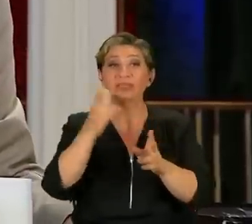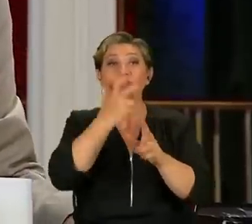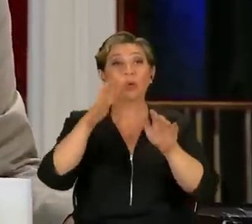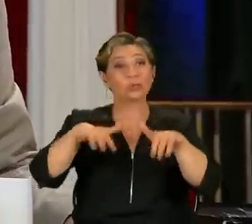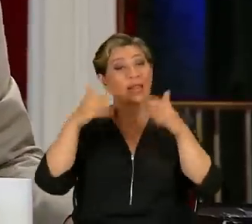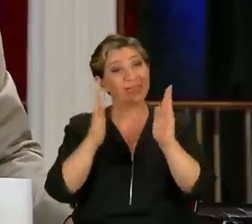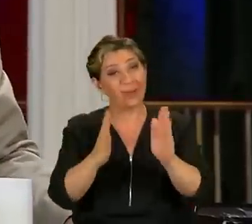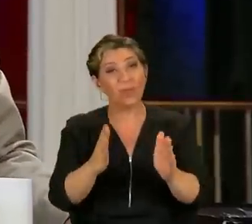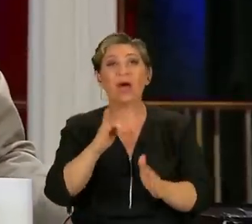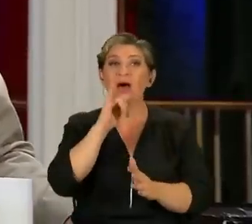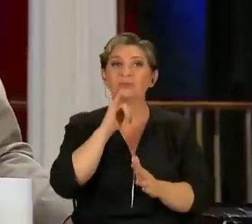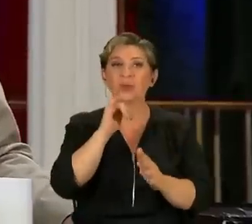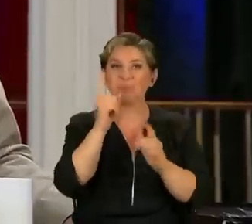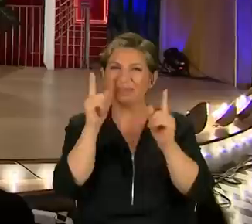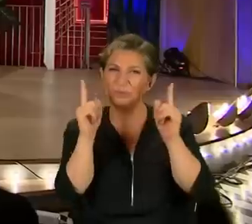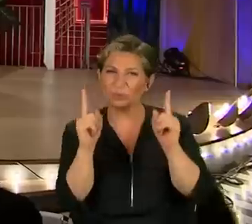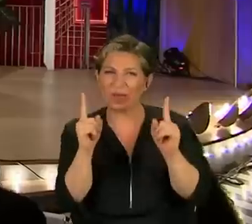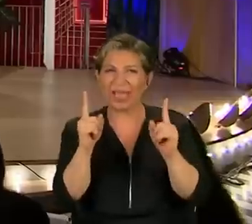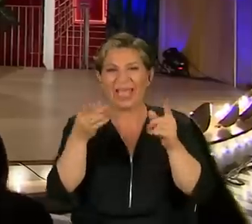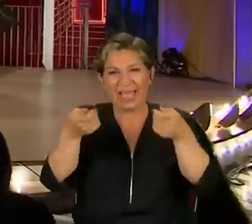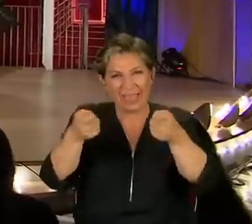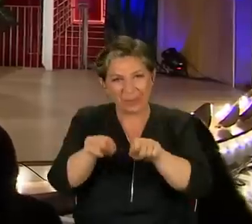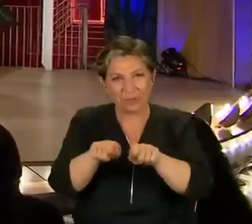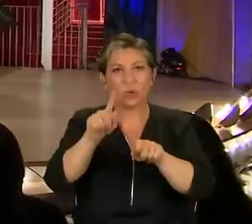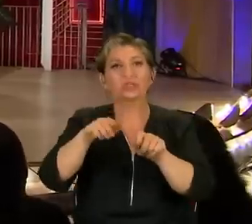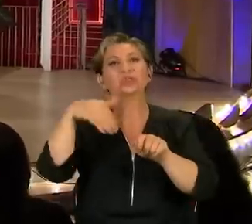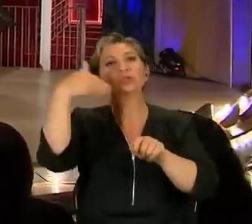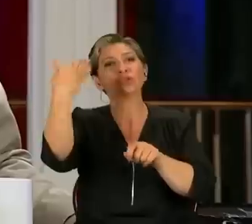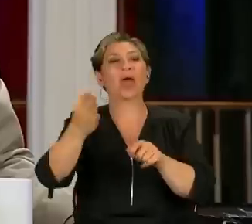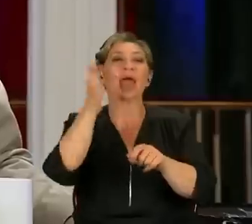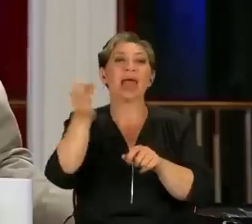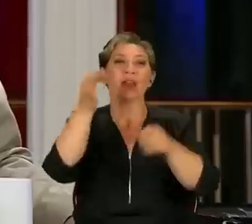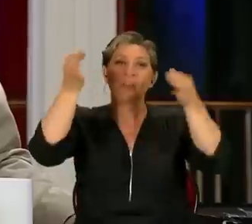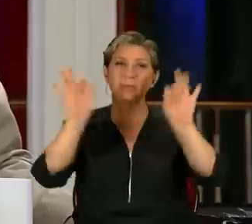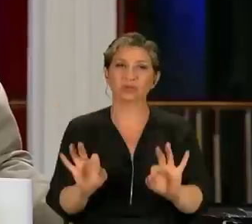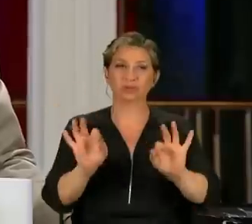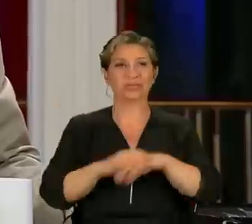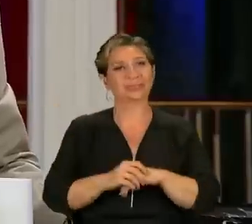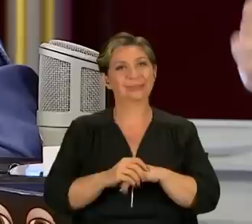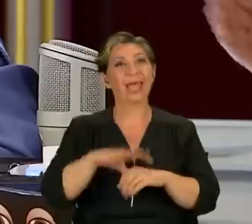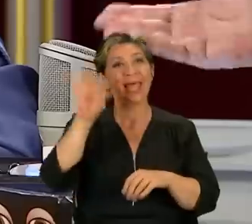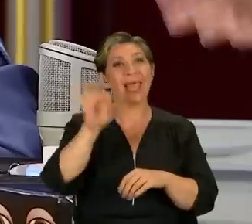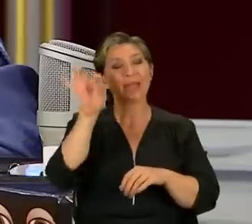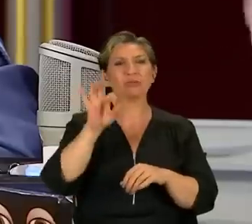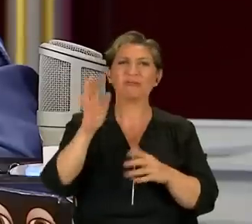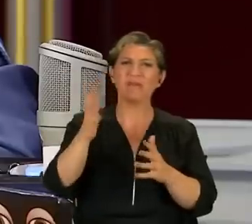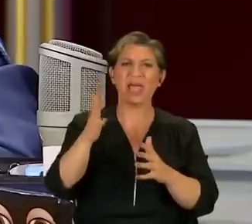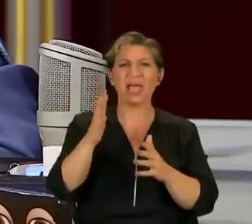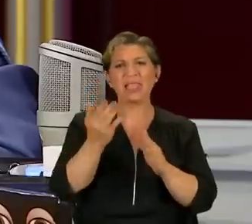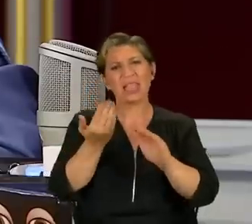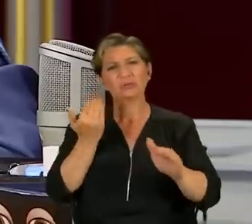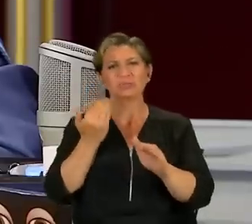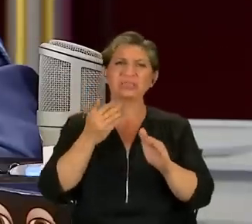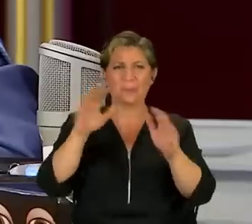Konserler devam ediyor. Ağustos'ta bir süre kapatıyoruz. Onun dışında Eylül süper. Başına tekrar başlıyoruz. Eylül'de ya da hemen daha